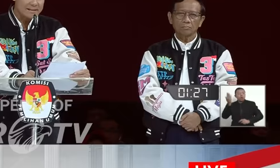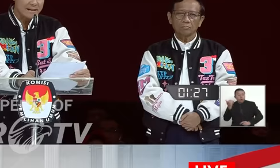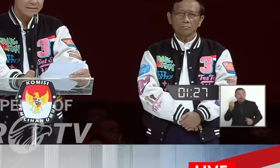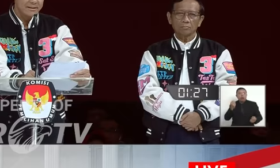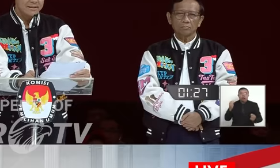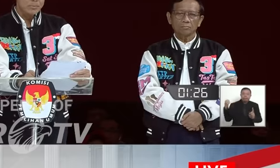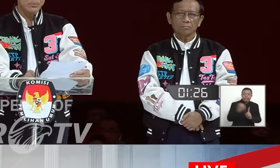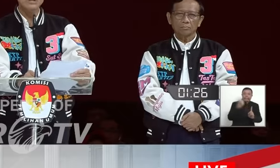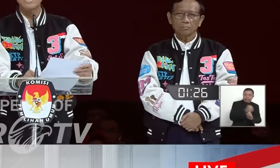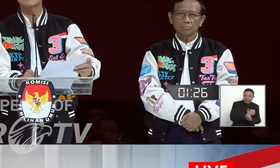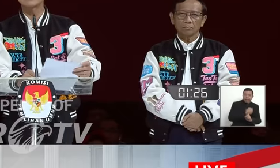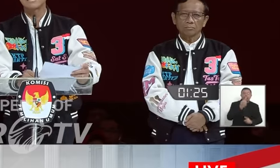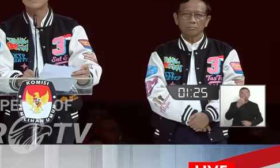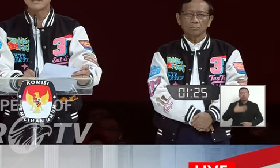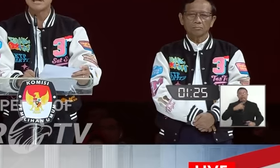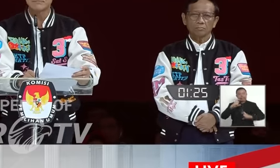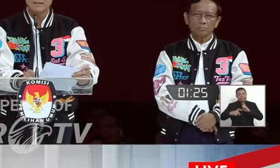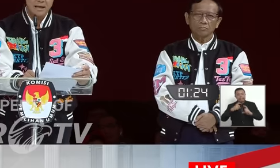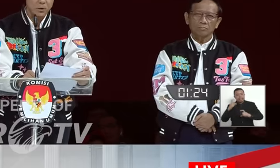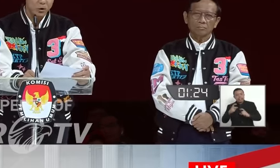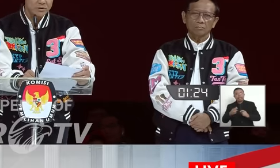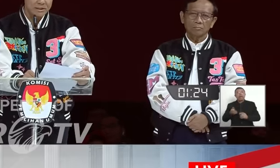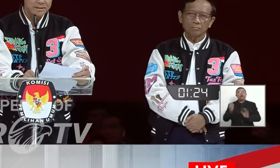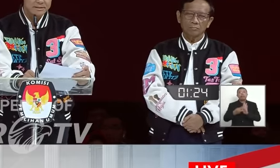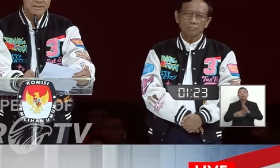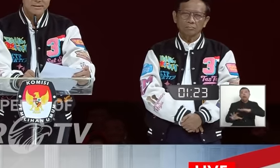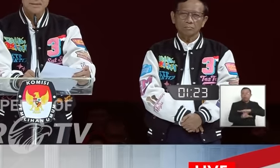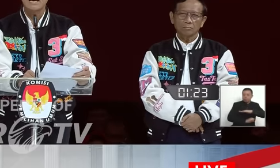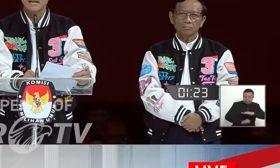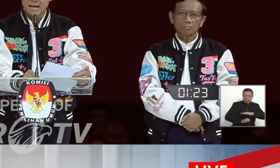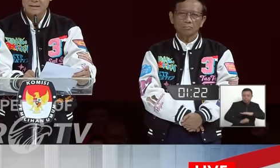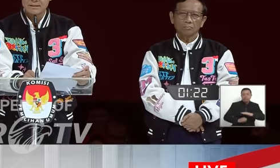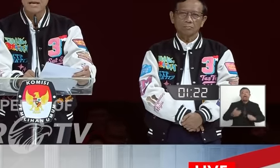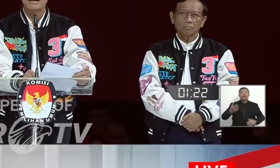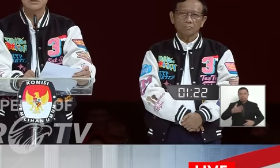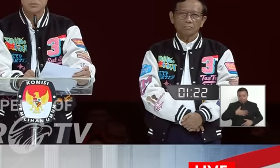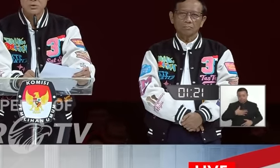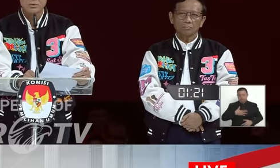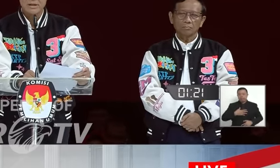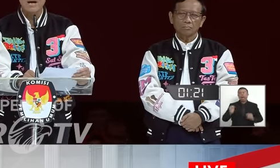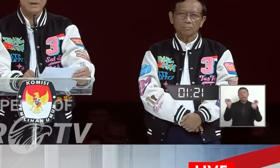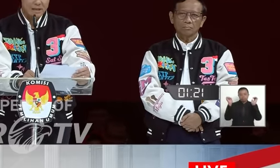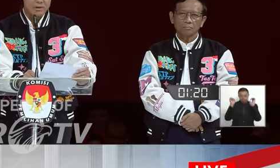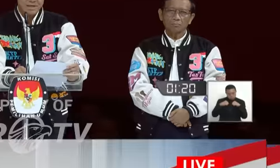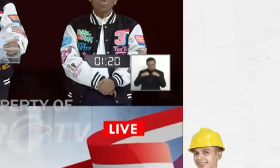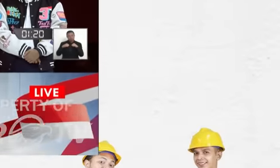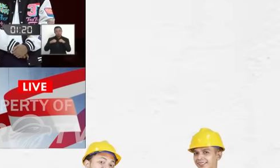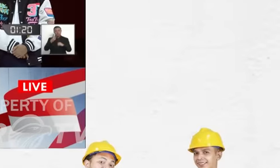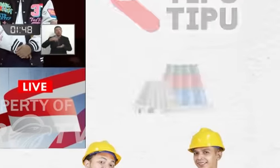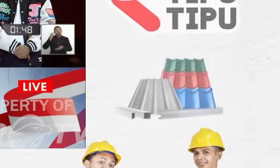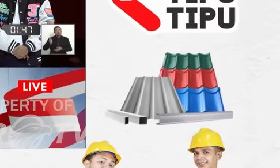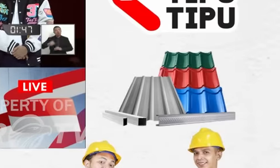tangan men menenggad seperti ini gitu loh Kita harus memberikan pelajaran kepada mereka teladan kepada mereka bahwa